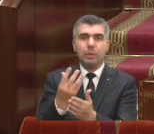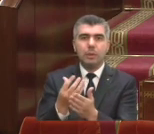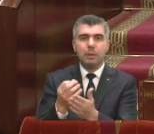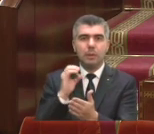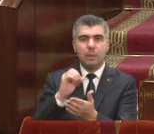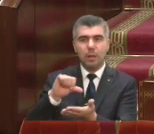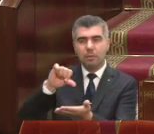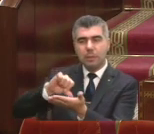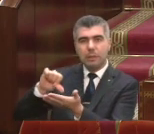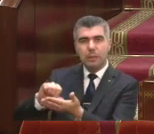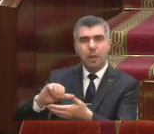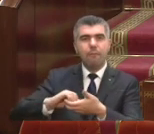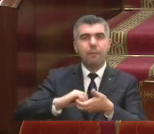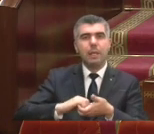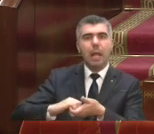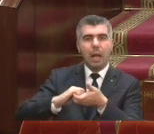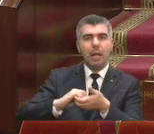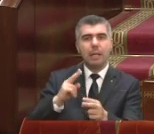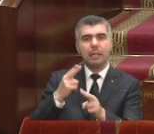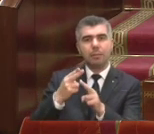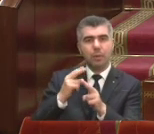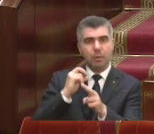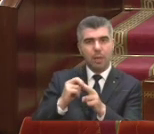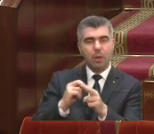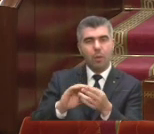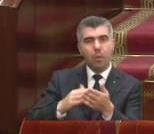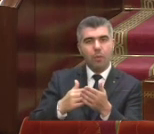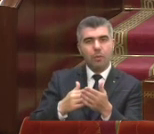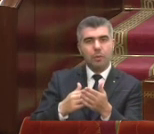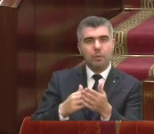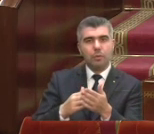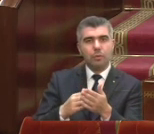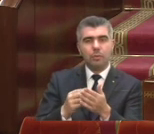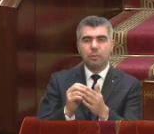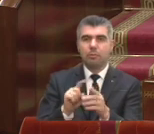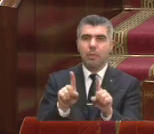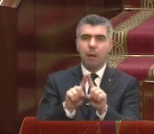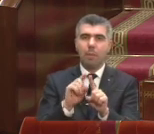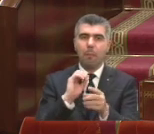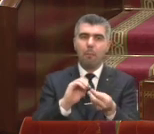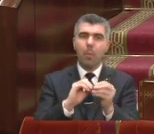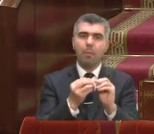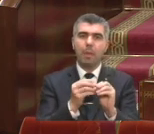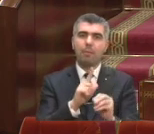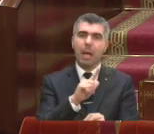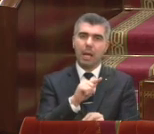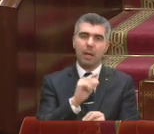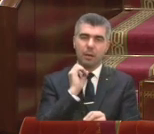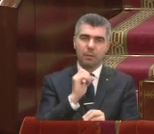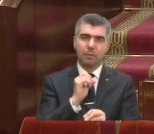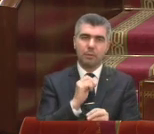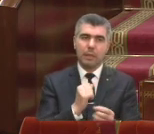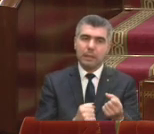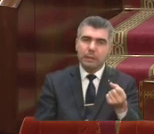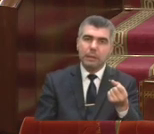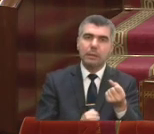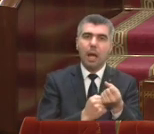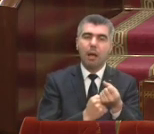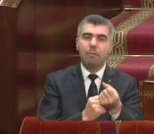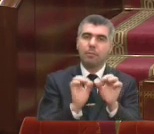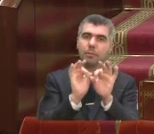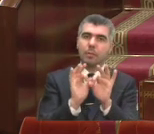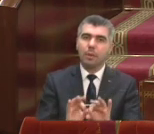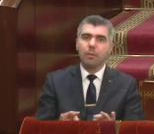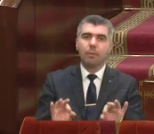ولا الفيدرات بين المهنيه، هنا فين درت الطامه الكبرى، هنا فين كنت تقنعونا بانه الدعامه الاولى غادي